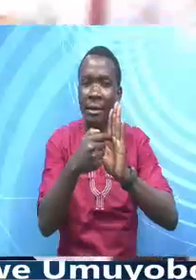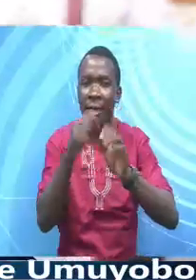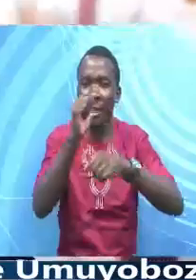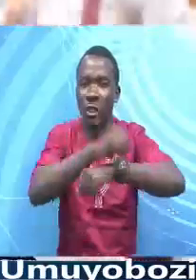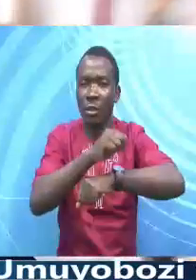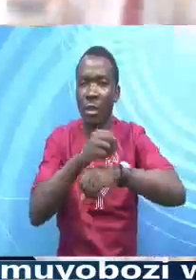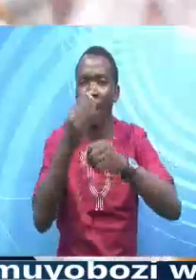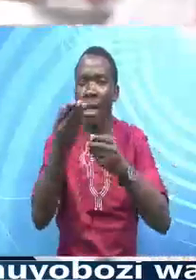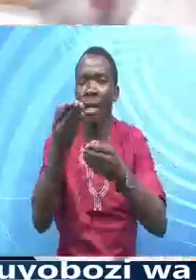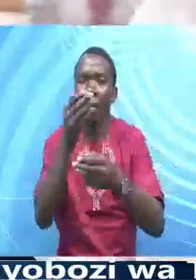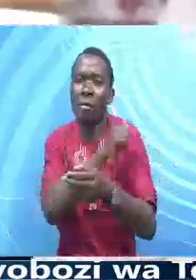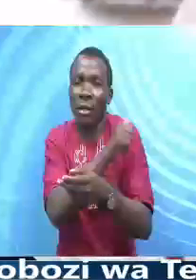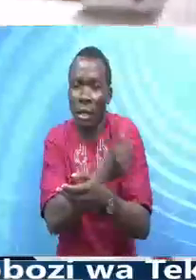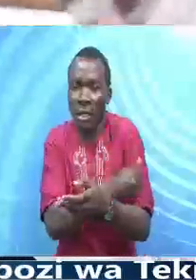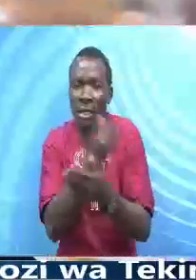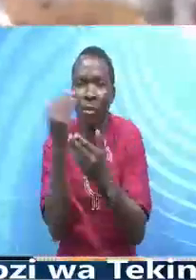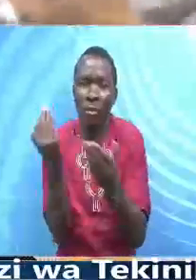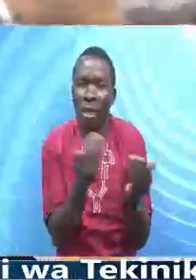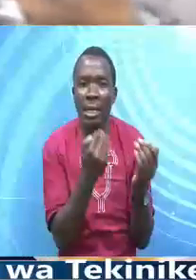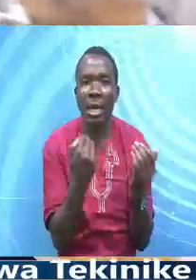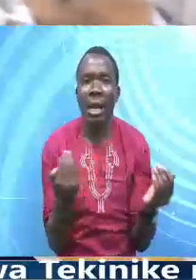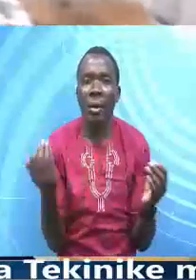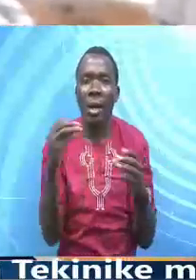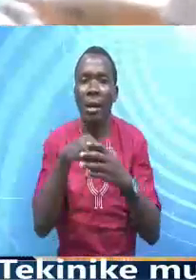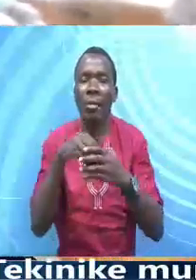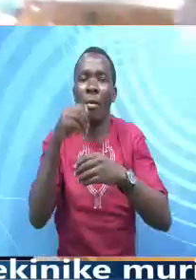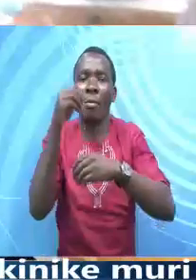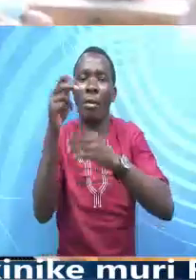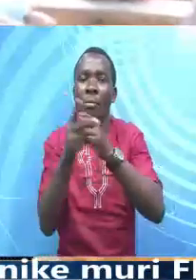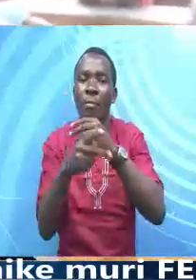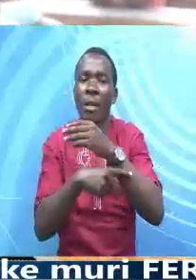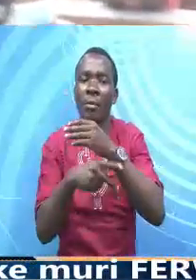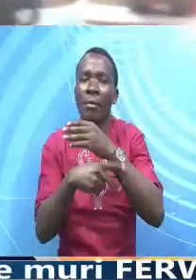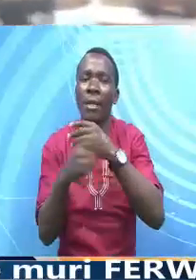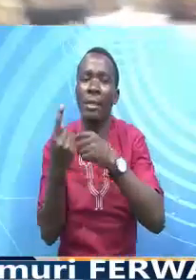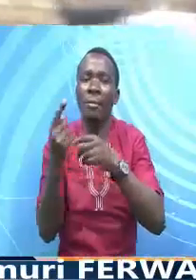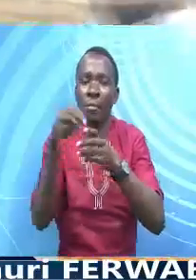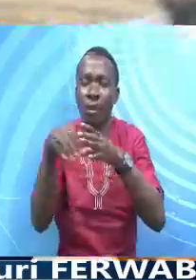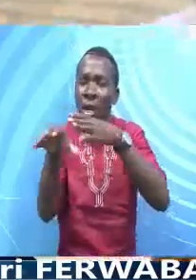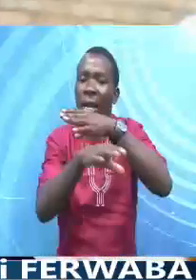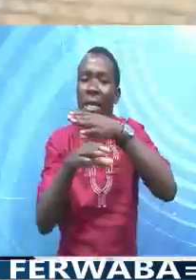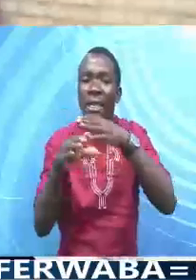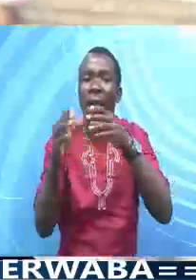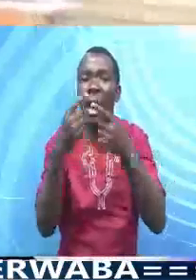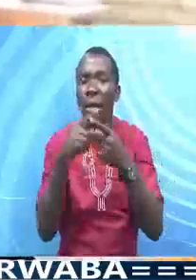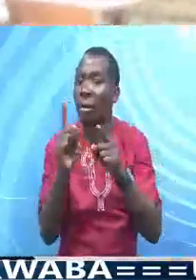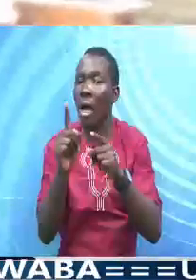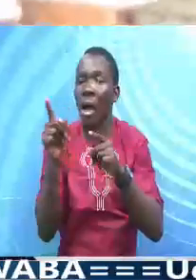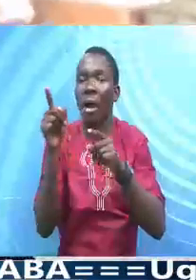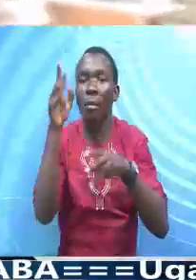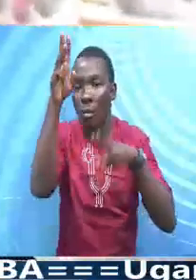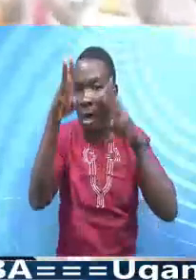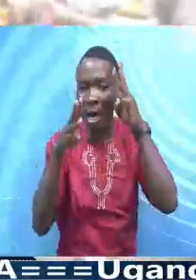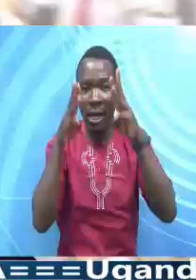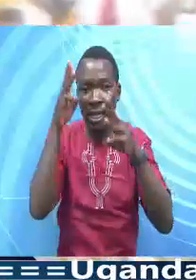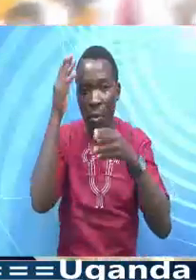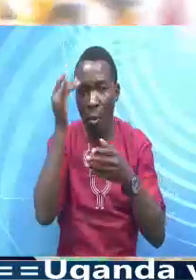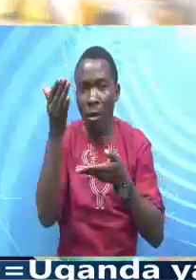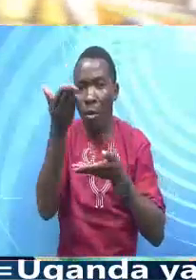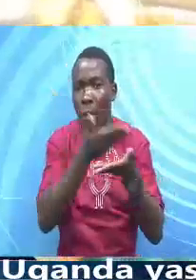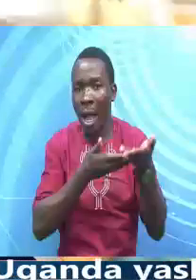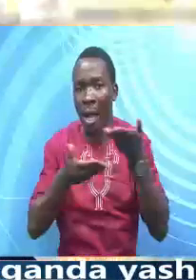aka gace ngo kuba kuri iri shuri hagaragara ibibazo by'ubucucike bukabije ngo nibibahangayikishije cyane kuko ngo bagane n'inzego z'ubuyobozi kandi ngo bizeye